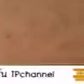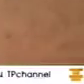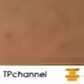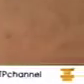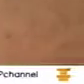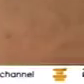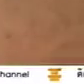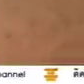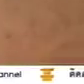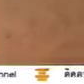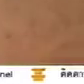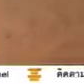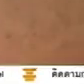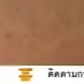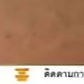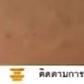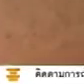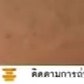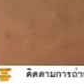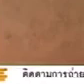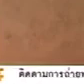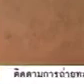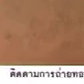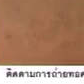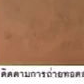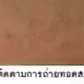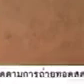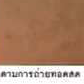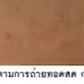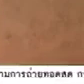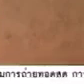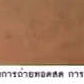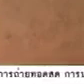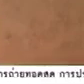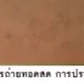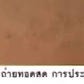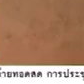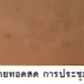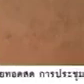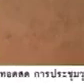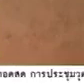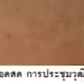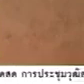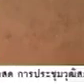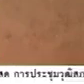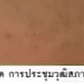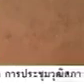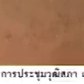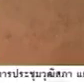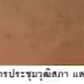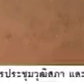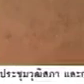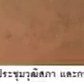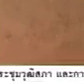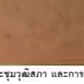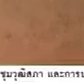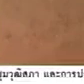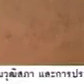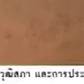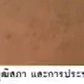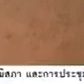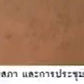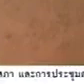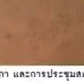ผมก็ได้วินิจฉัยไปแล้วความจริงท่านคารมไม่ต้องกับประท้วงเลยเรื่องนี้นะครับพอผมวินิจฉัยไปแล้วถ้าผมวินิจฉัยแล้วนะ